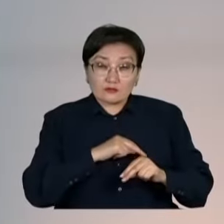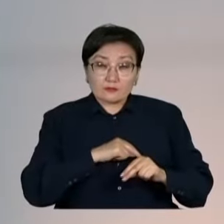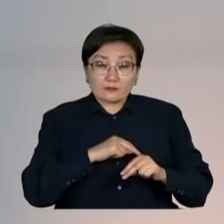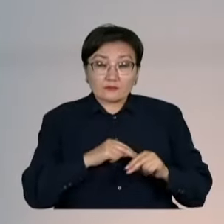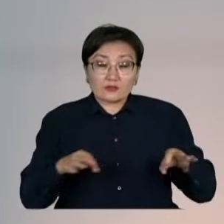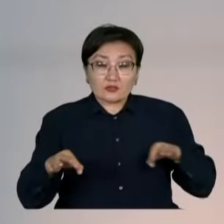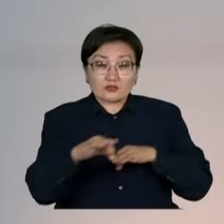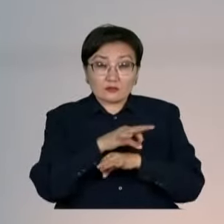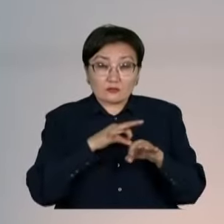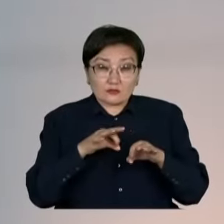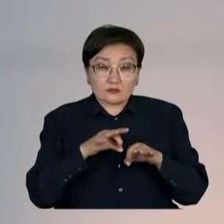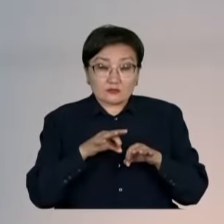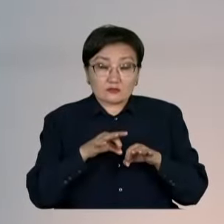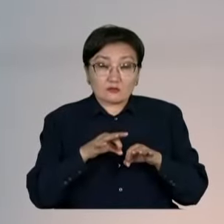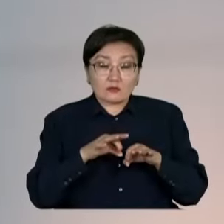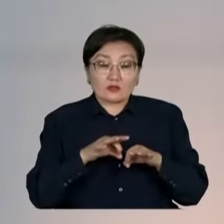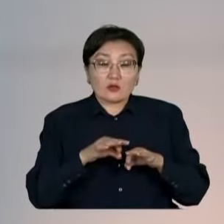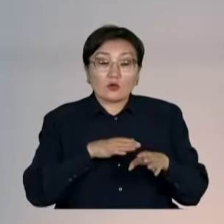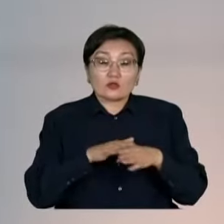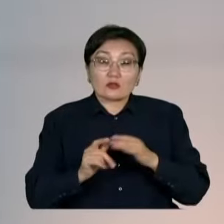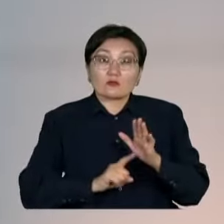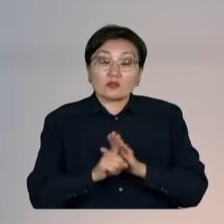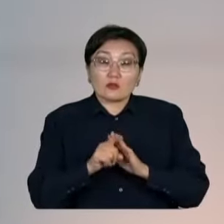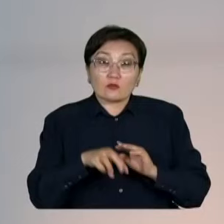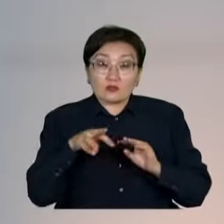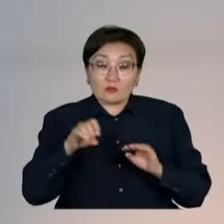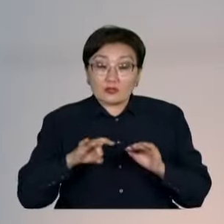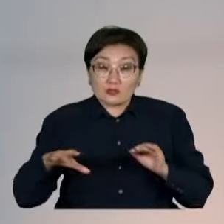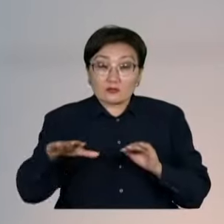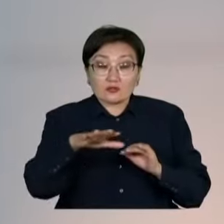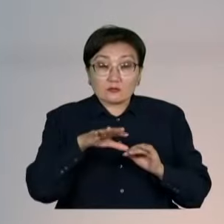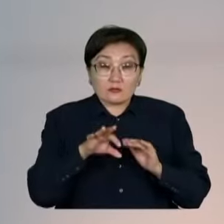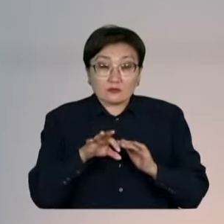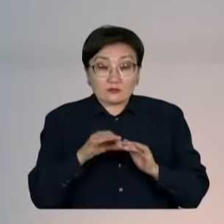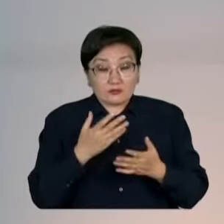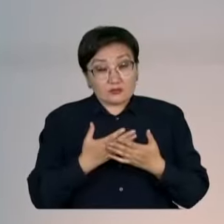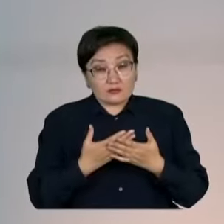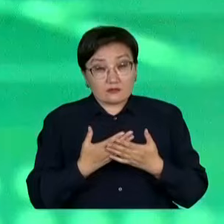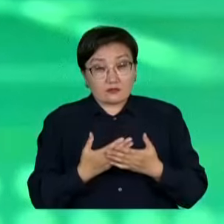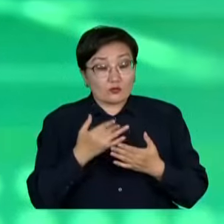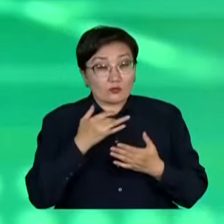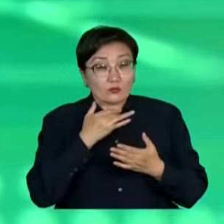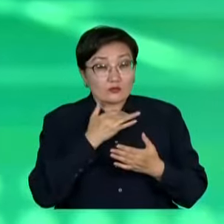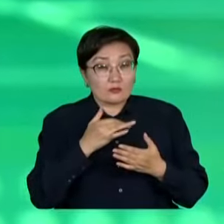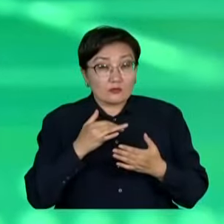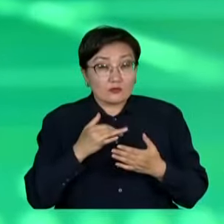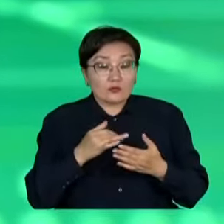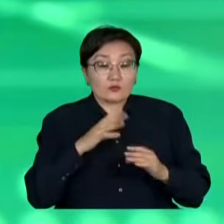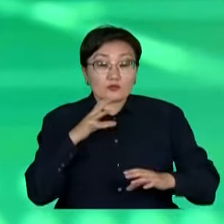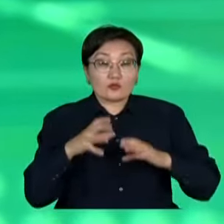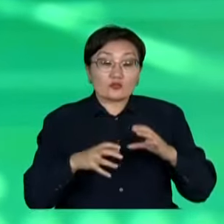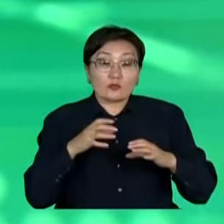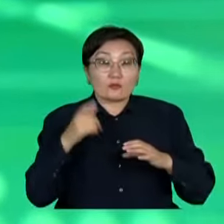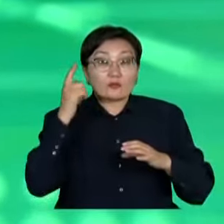жұмыстың жобалар кірісіп жатыр. Оның бірі, мысалы, Медеу ауданында алсақ, біздің көптеген барлық дүние жүзі